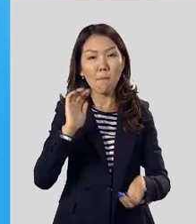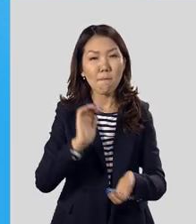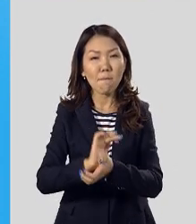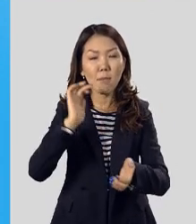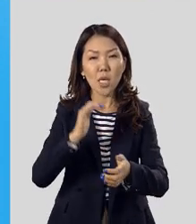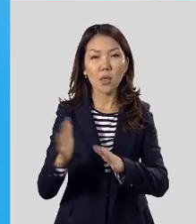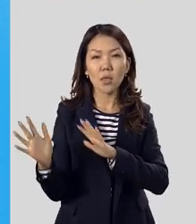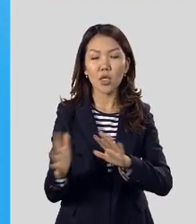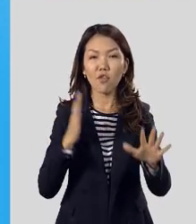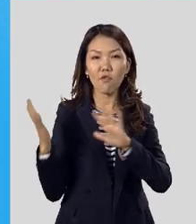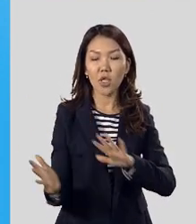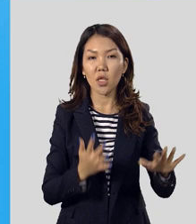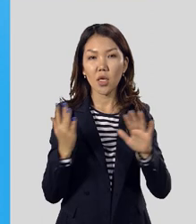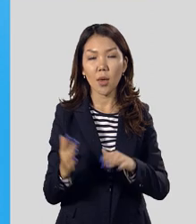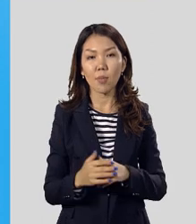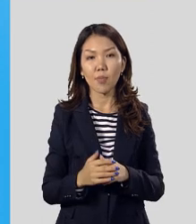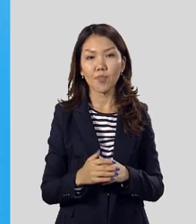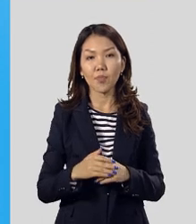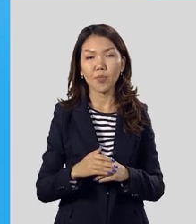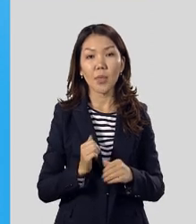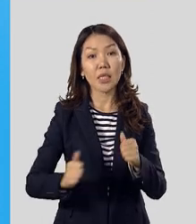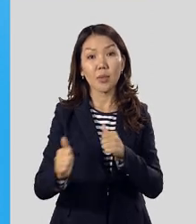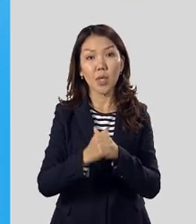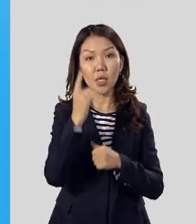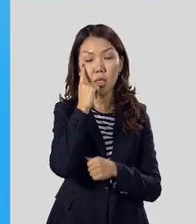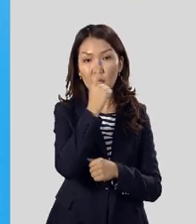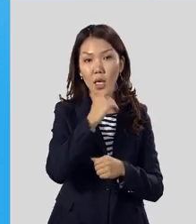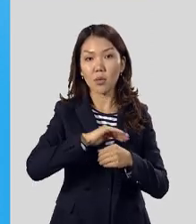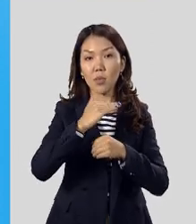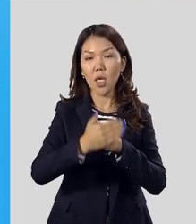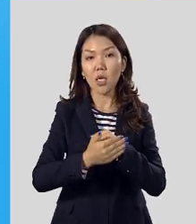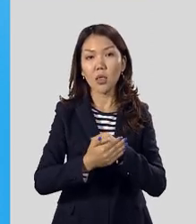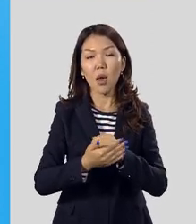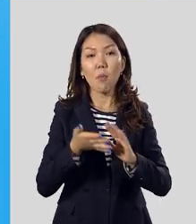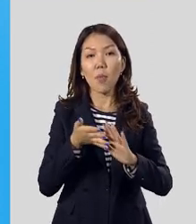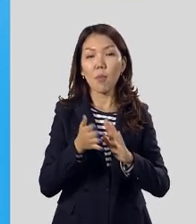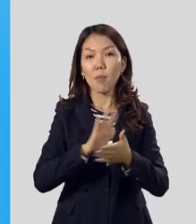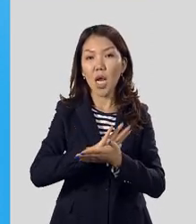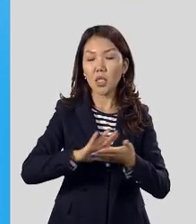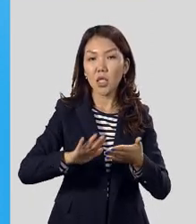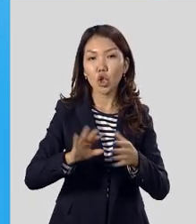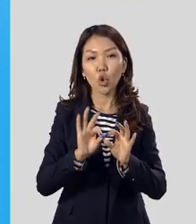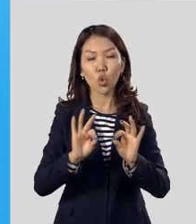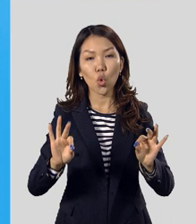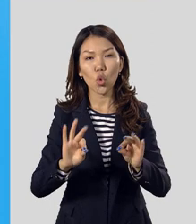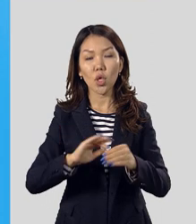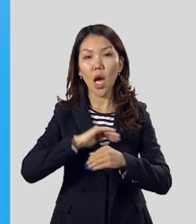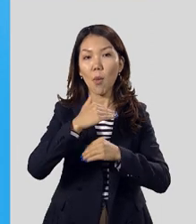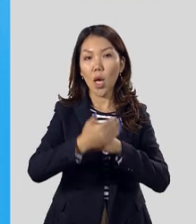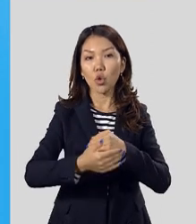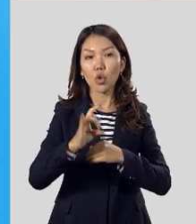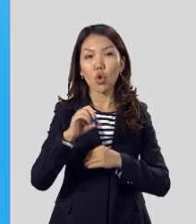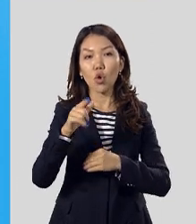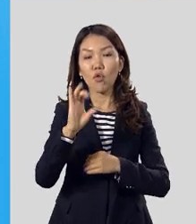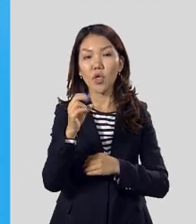бурям. Спереди глаз покрыт прозрачной тонкой оболочкой – роговицей, которая